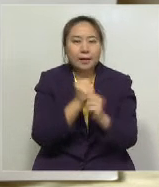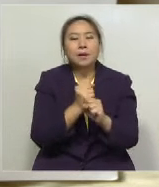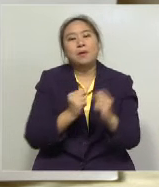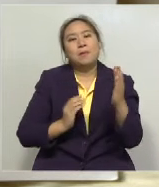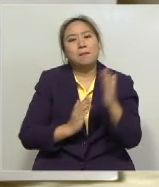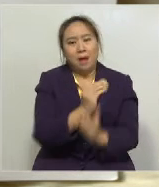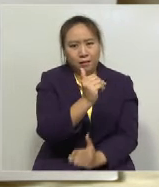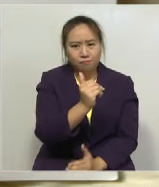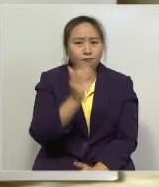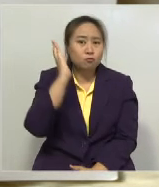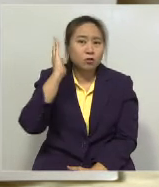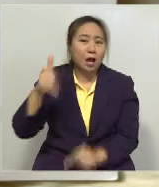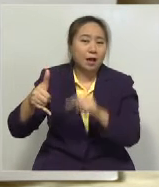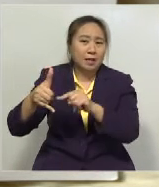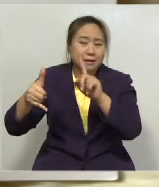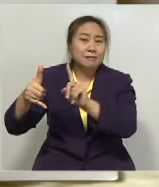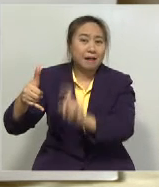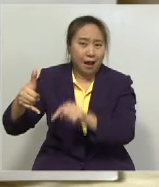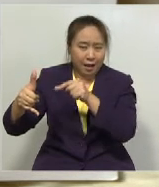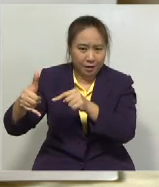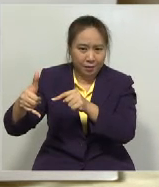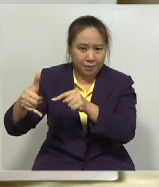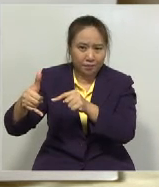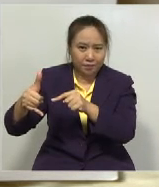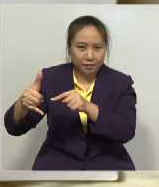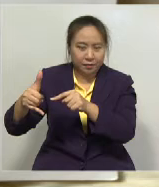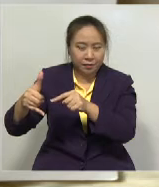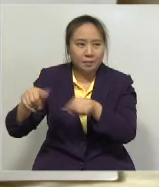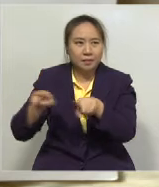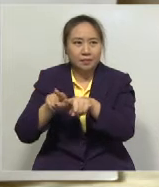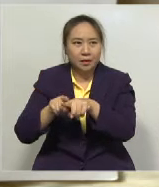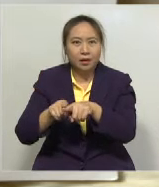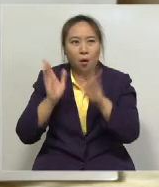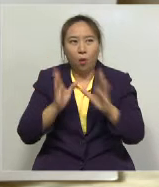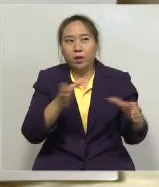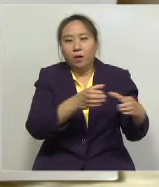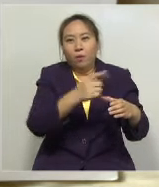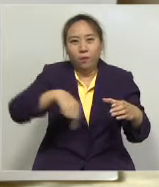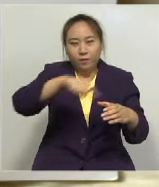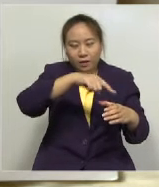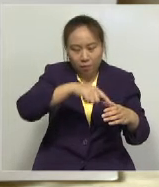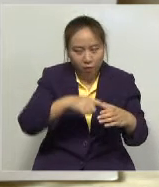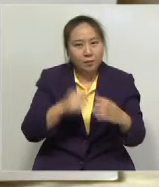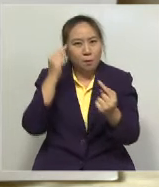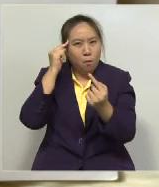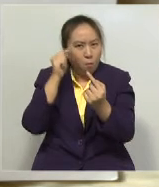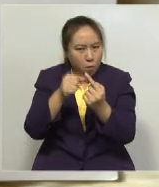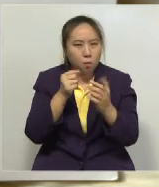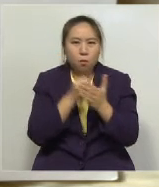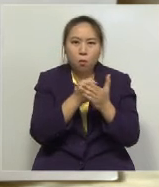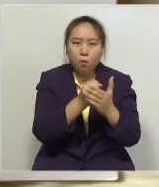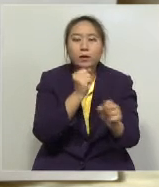ครับเป็นวีรบุรุษและเป็นวีรกรรมเป็นที่มาของความมุ่งมั่นของคนในทีมทำให้เราทำงานได้อย่างส